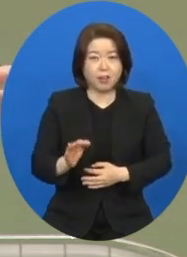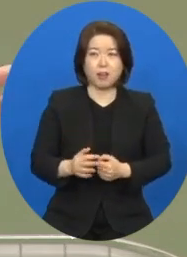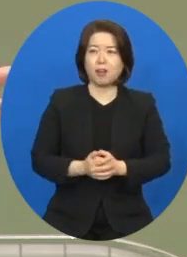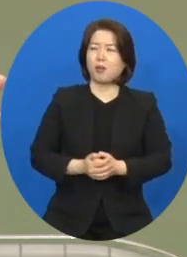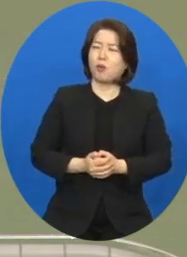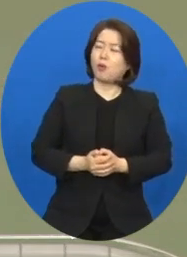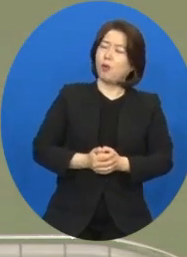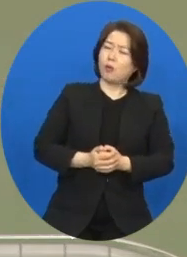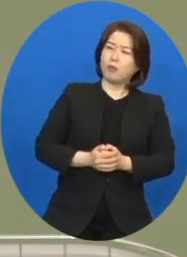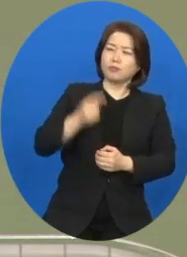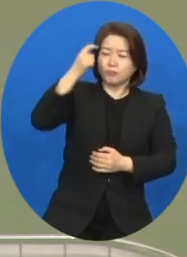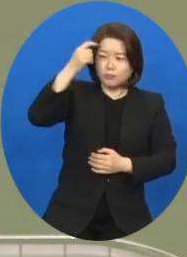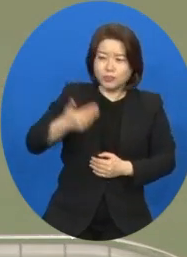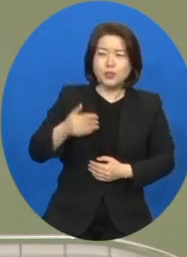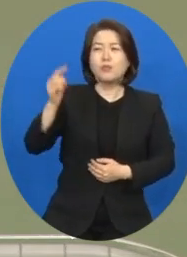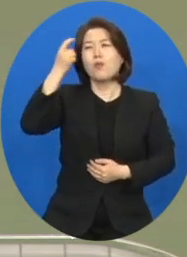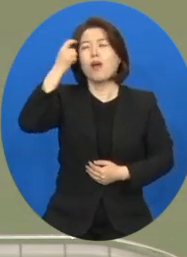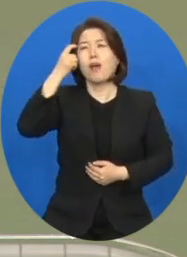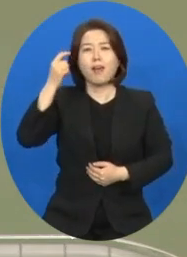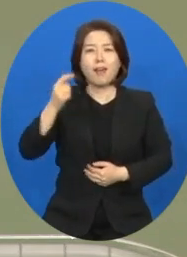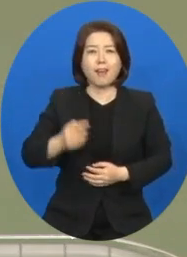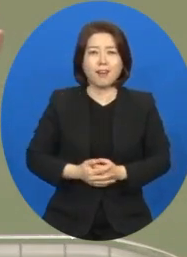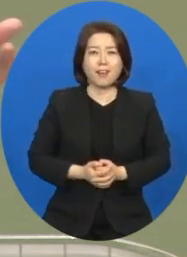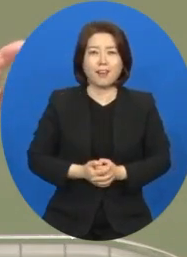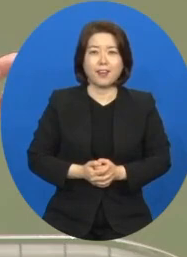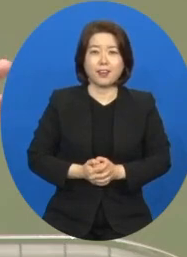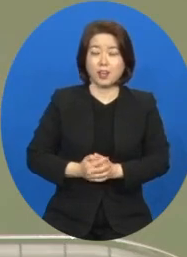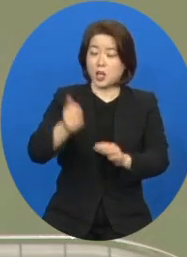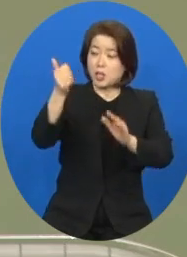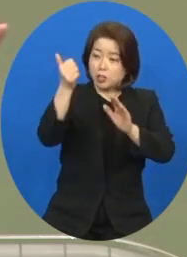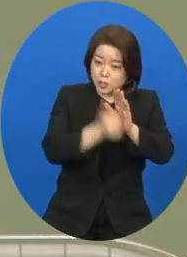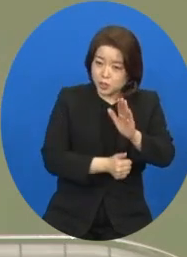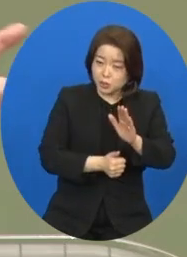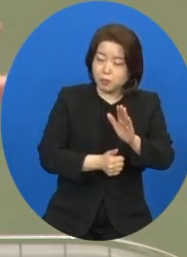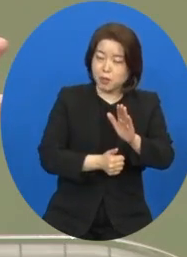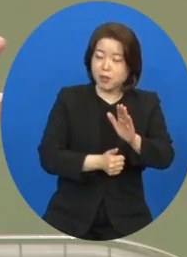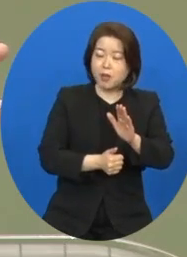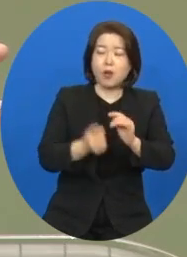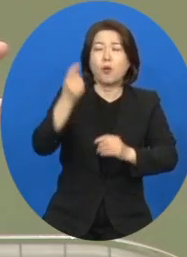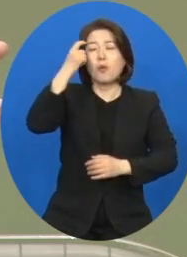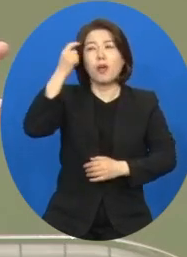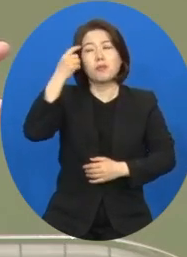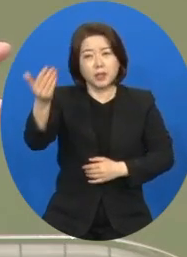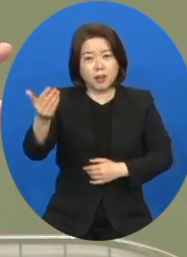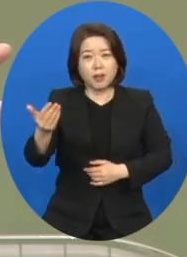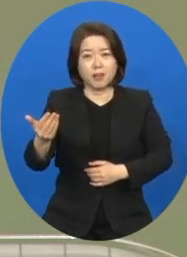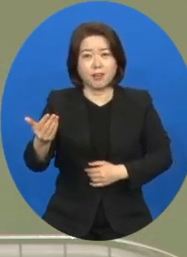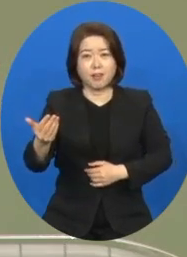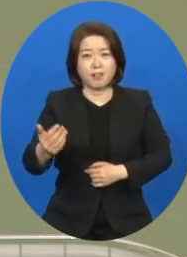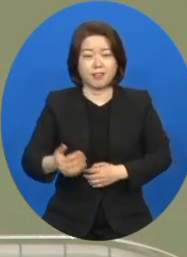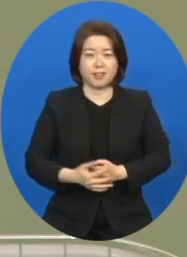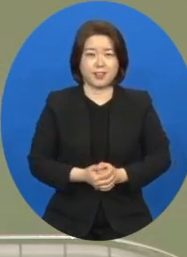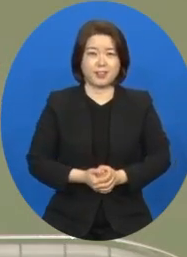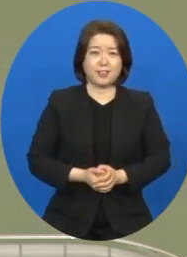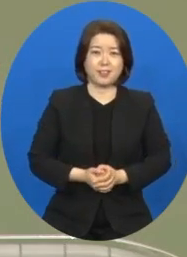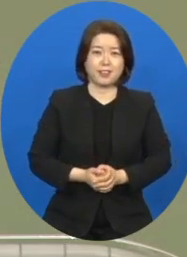도대체 왜 이렇게 하시는지 모르겠어요. 실패할 거면 왜 해요? 실패할 거면.